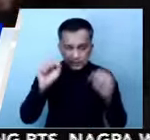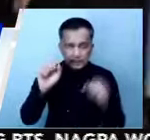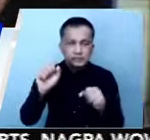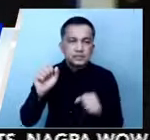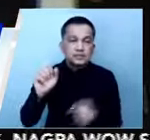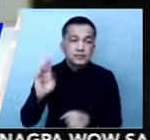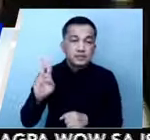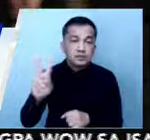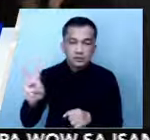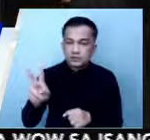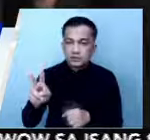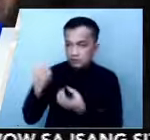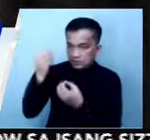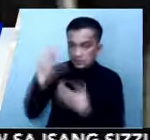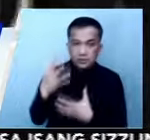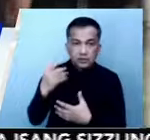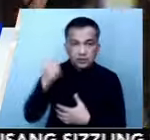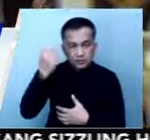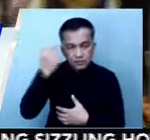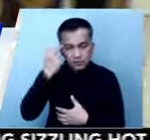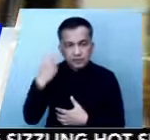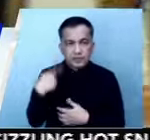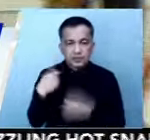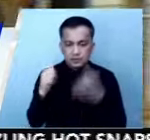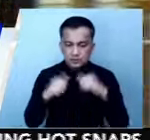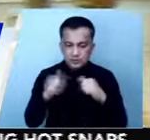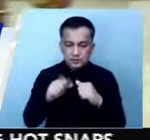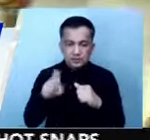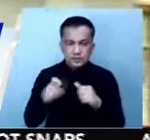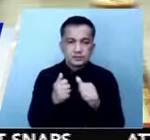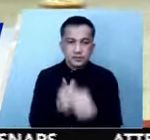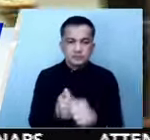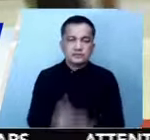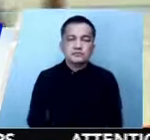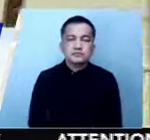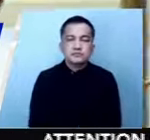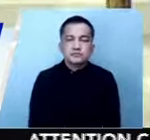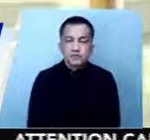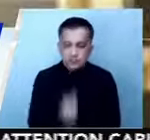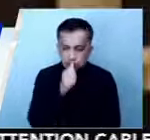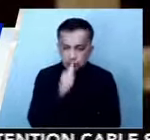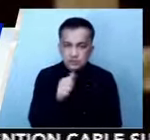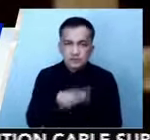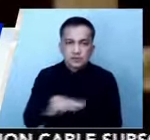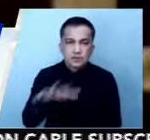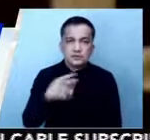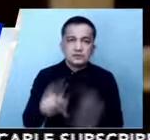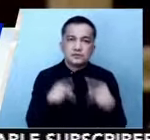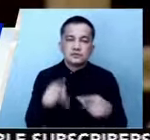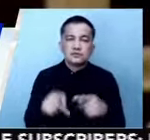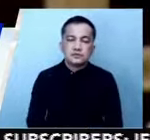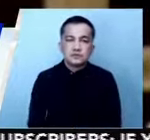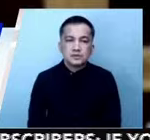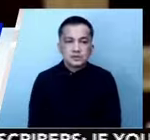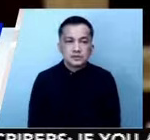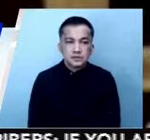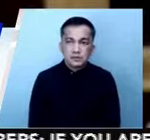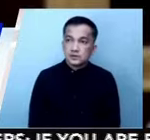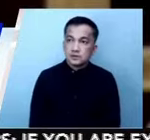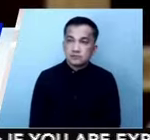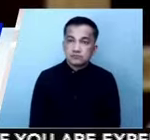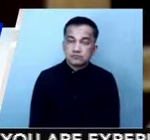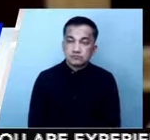kanyang administrasyon na mayroong kasunduan na dapat sundan at isikreto sa taong bayan. It was decided in the